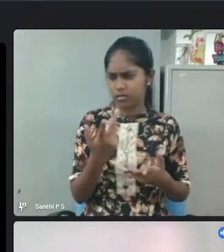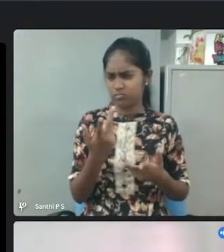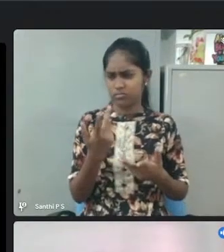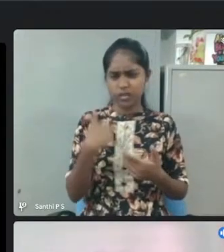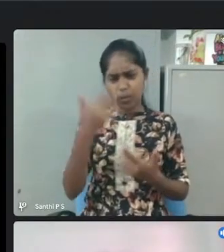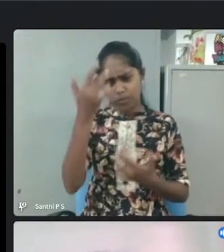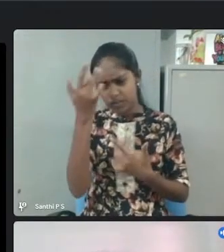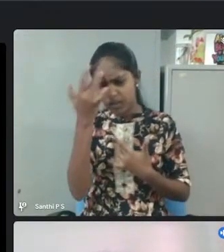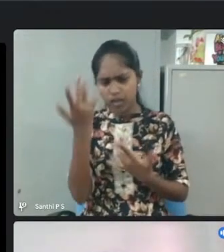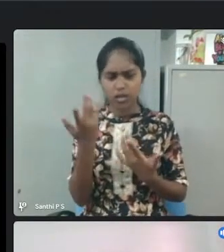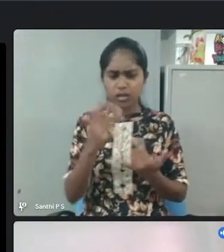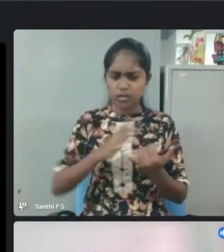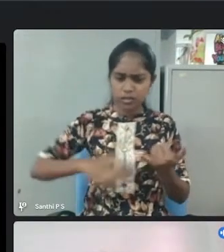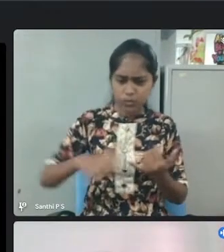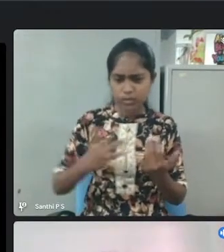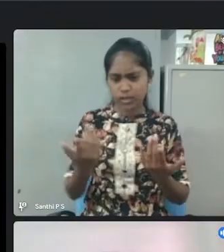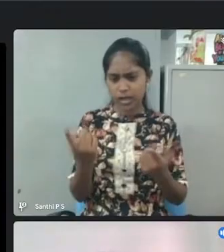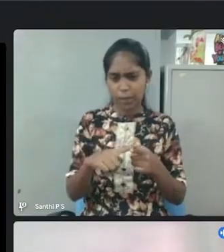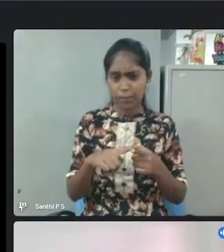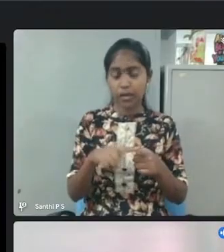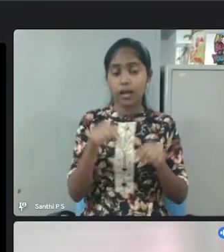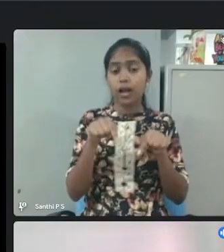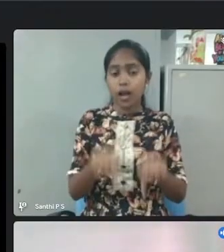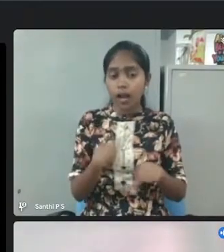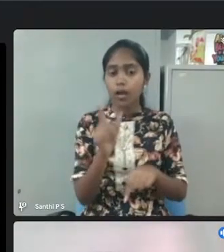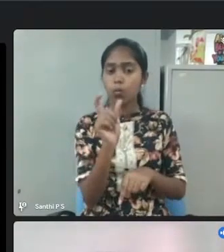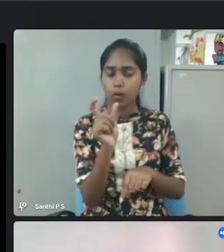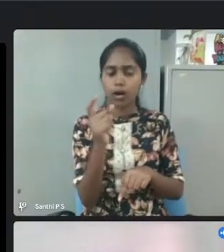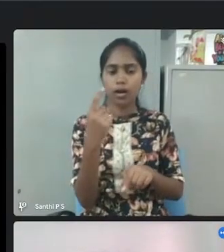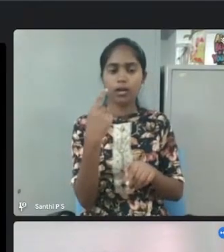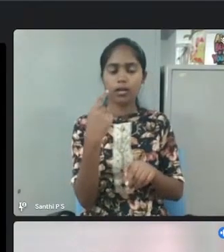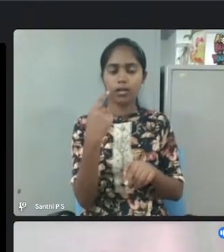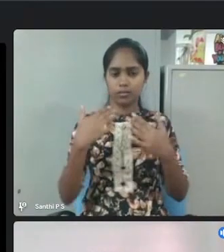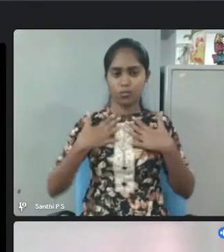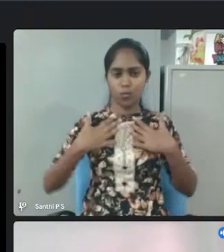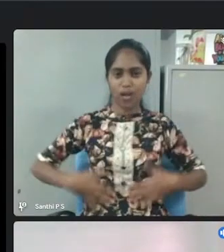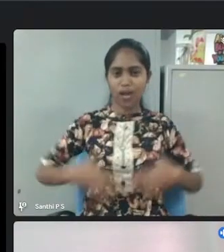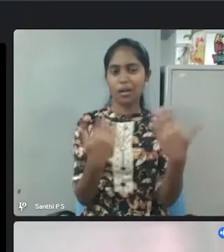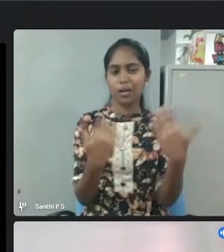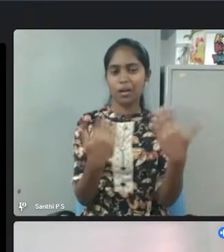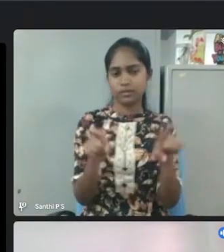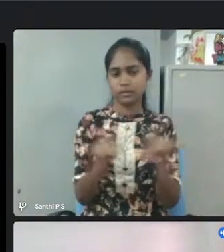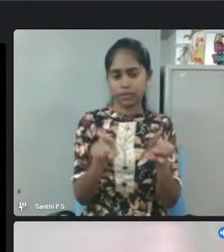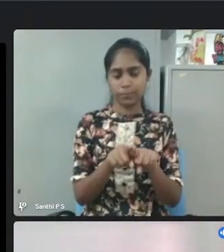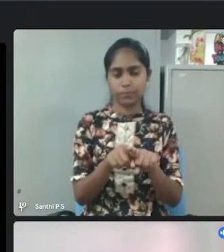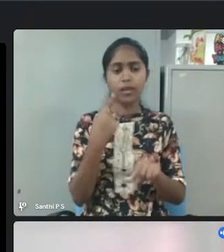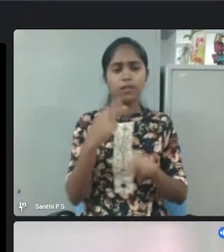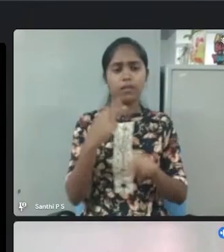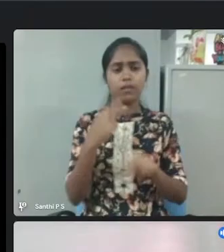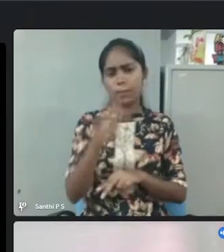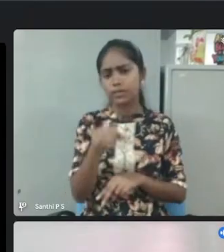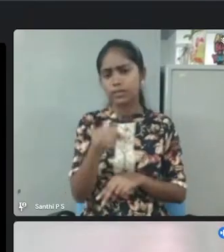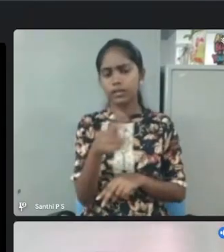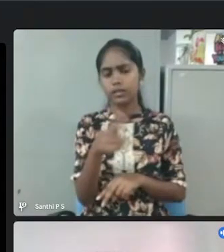അവസ്ഥ തന്നെയായിരിക്കും. അതിനെ ഇമ്പയർമെന്റ്, ഒരു ശാരീരിക പരിമിതി എന്ന് പറയാം. ഇപ്പോൾ ഒരാൾക്ക് ഒരു അപകടം സംഭവിച്ചു, ഒരു